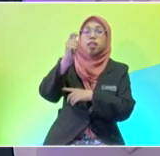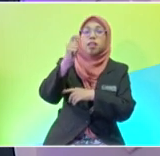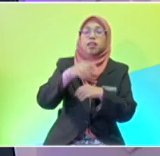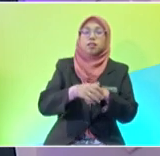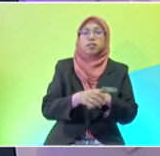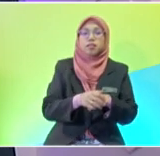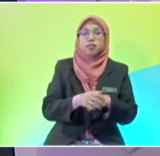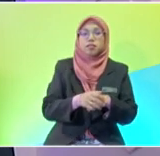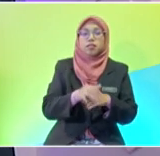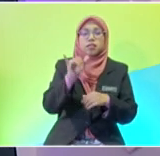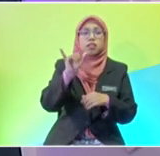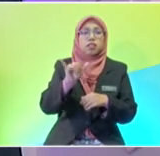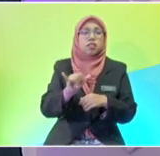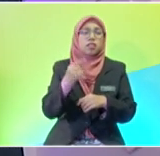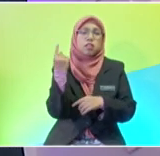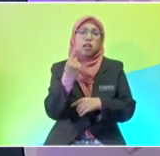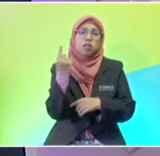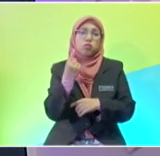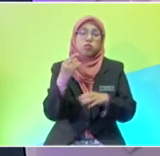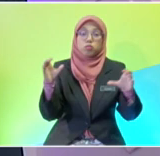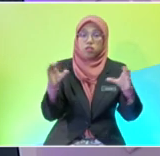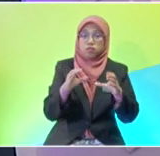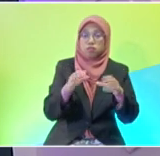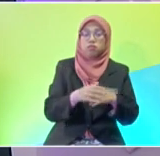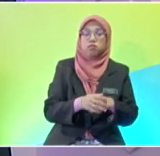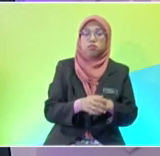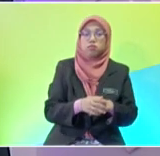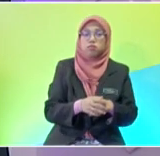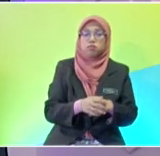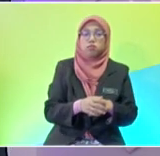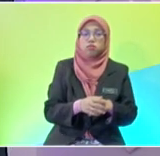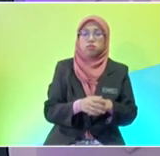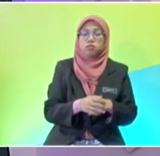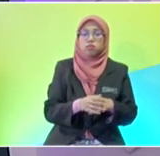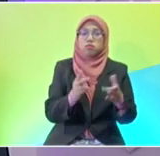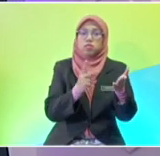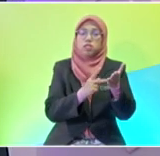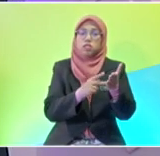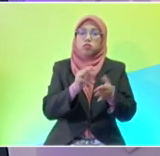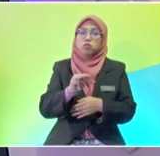yang memang kerap dilakukan masuknya kadang-kadang